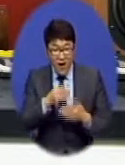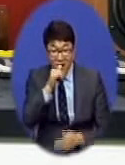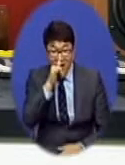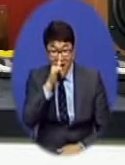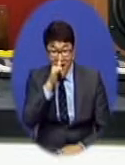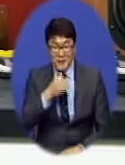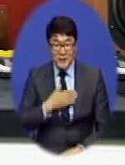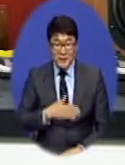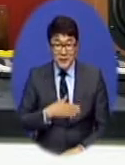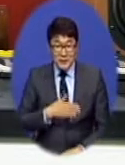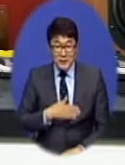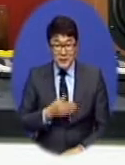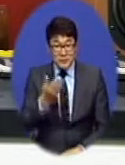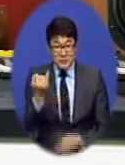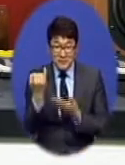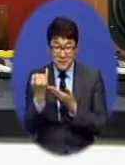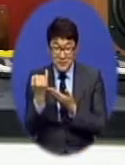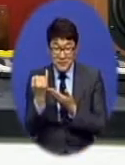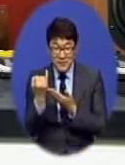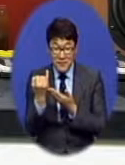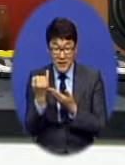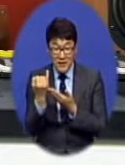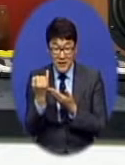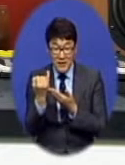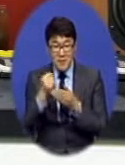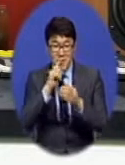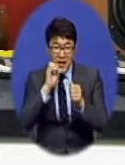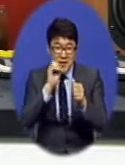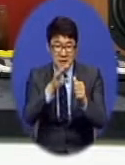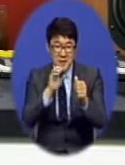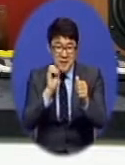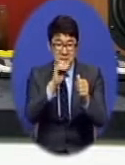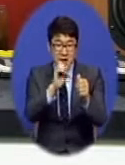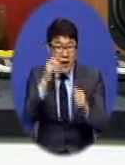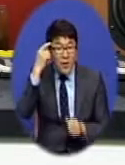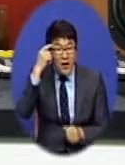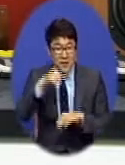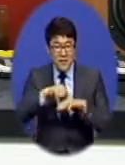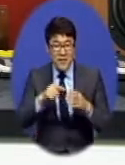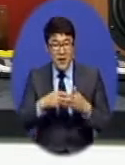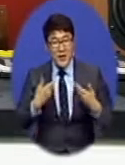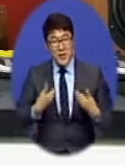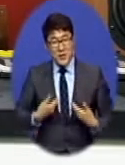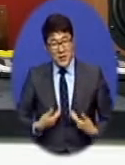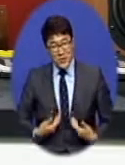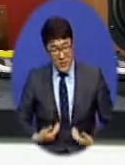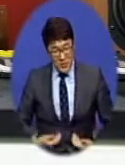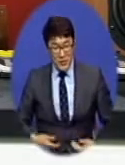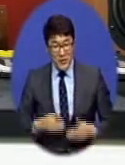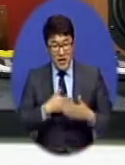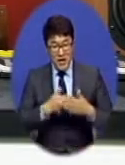지금 어머니 저 네. 다은 씨가 자꾸 얘기를 해드리고 하는 게 마음을 진정하시라고 해드리는